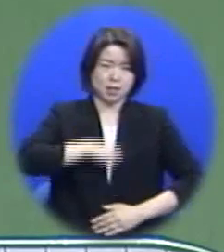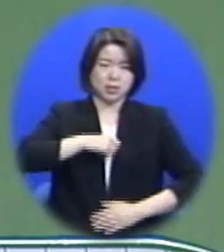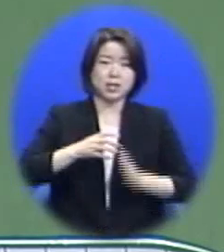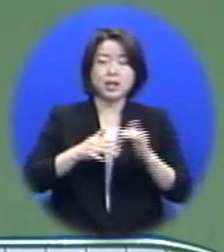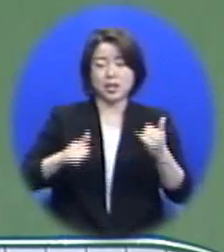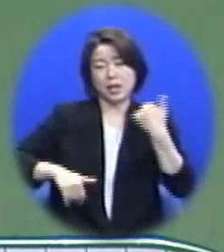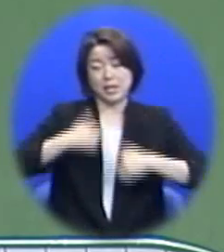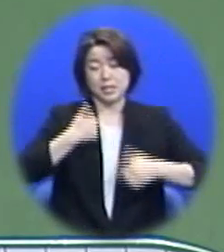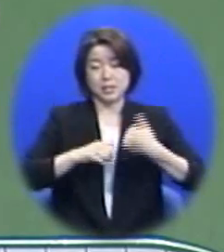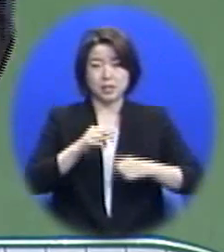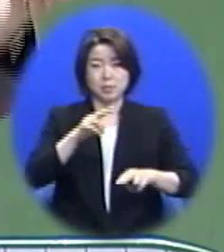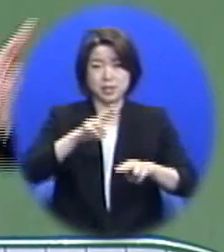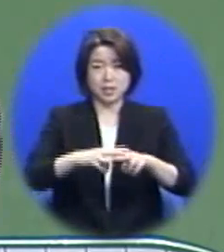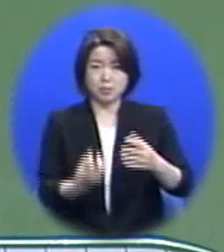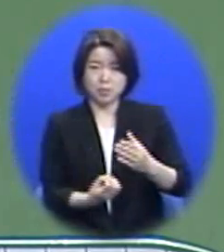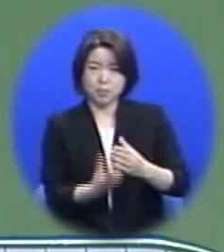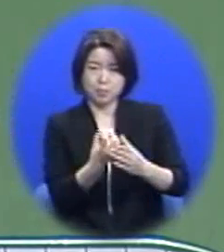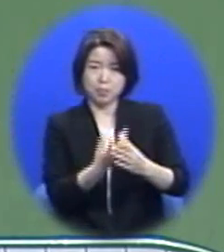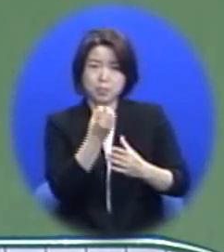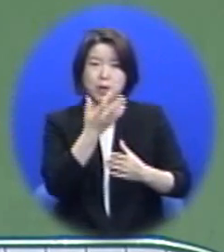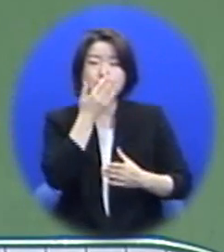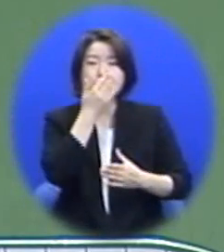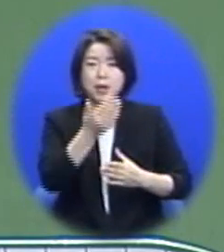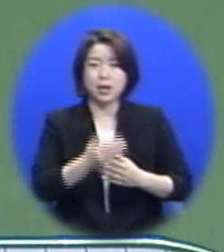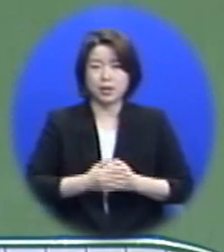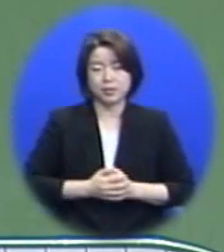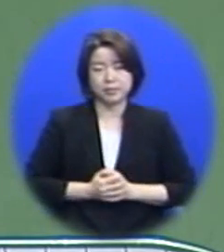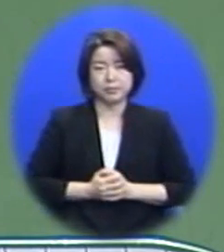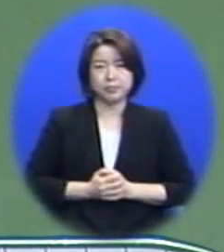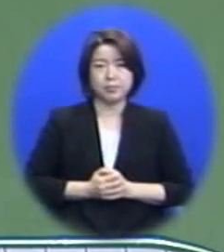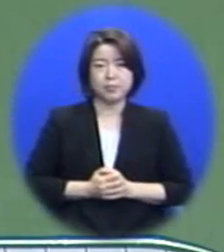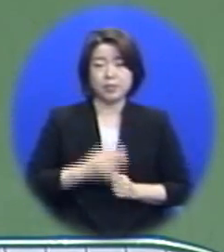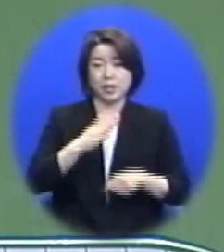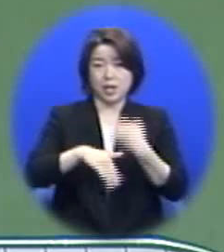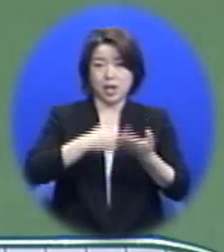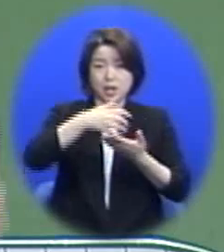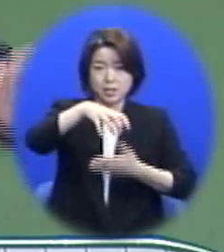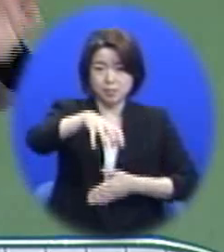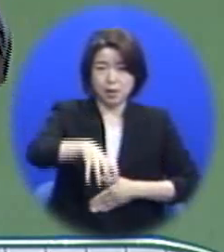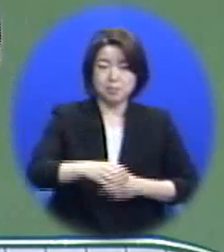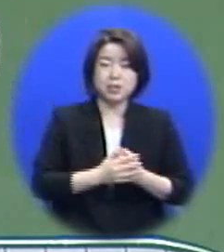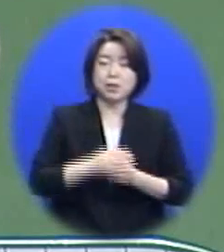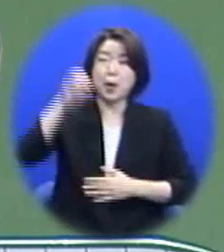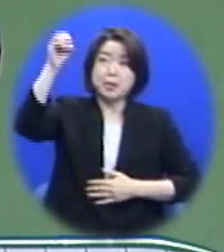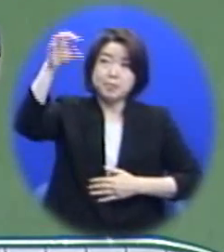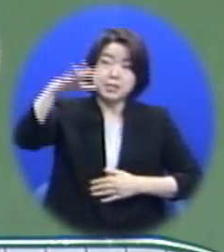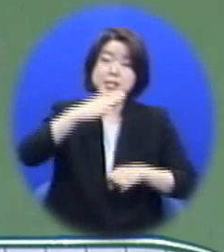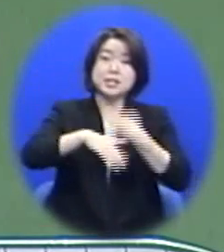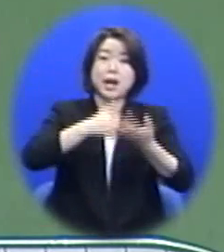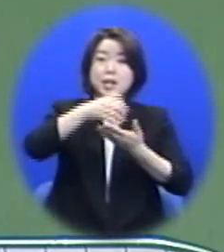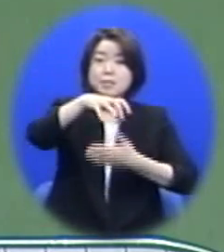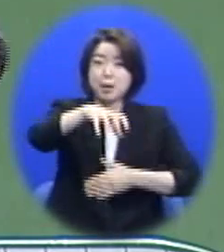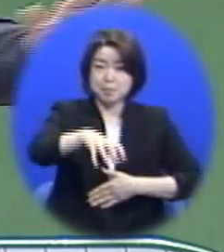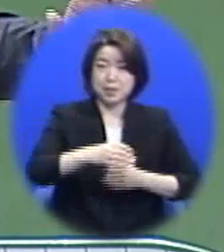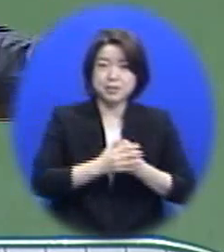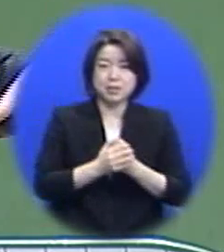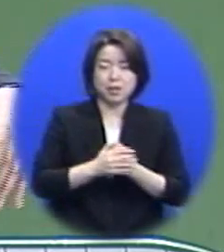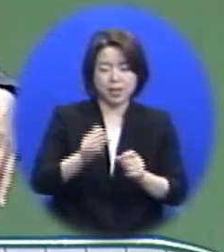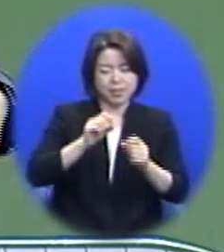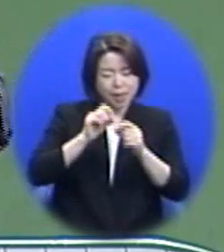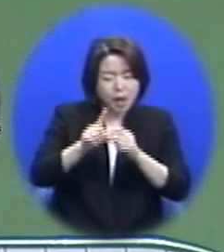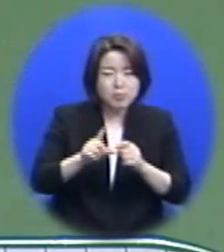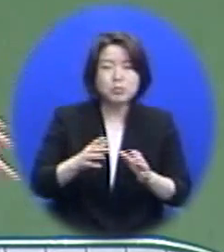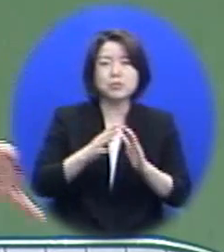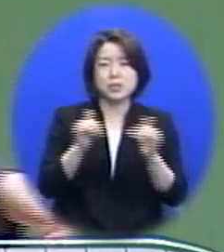즐거움이 샘처럼 솟을 것이다 하나님 앞에서 빛이신 하나님 앞에서 대부분의